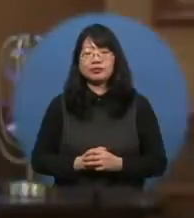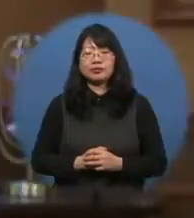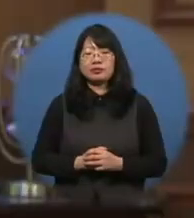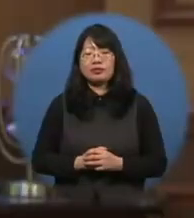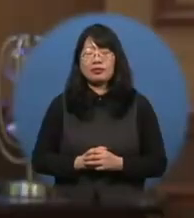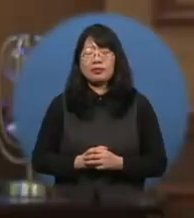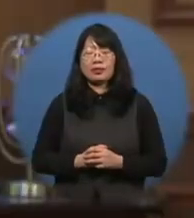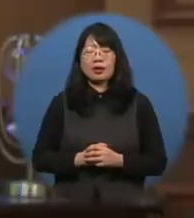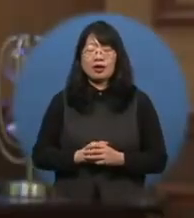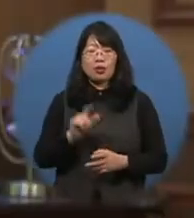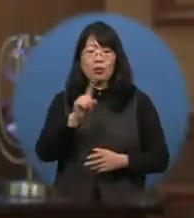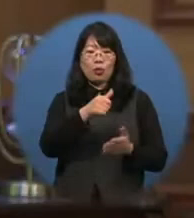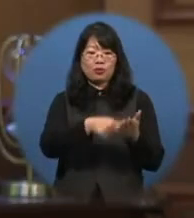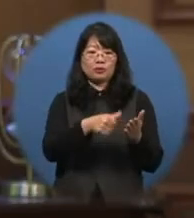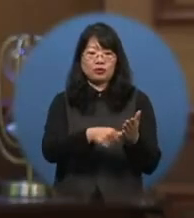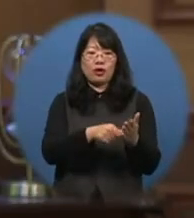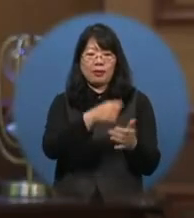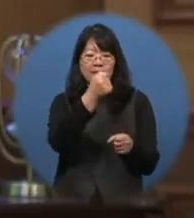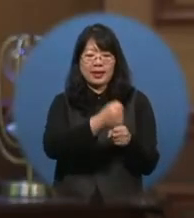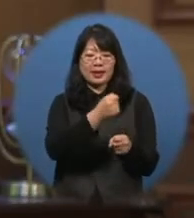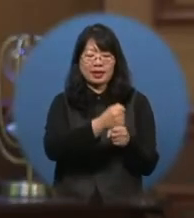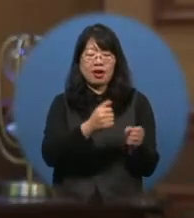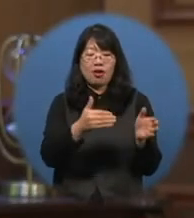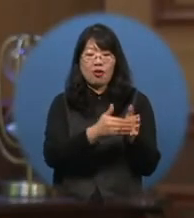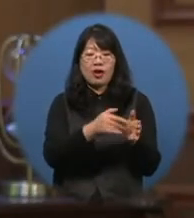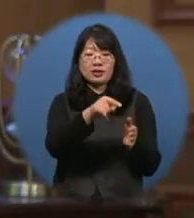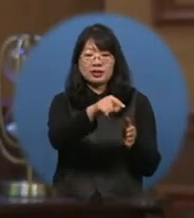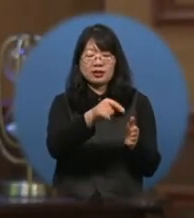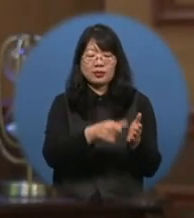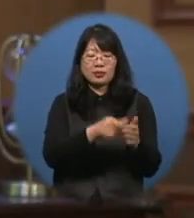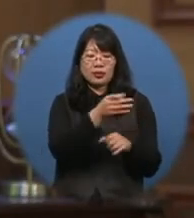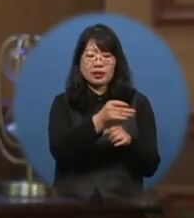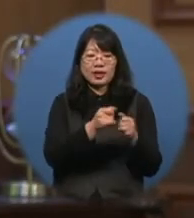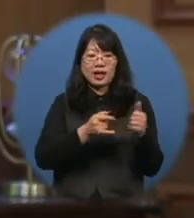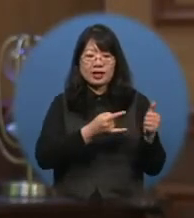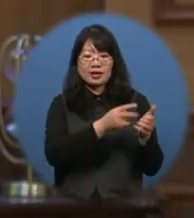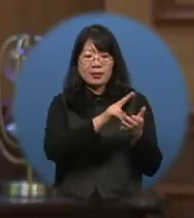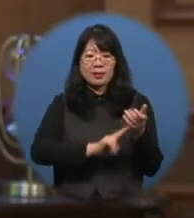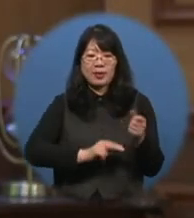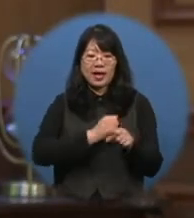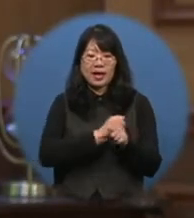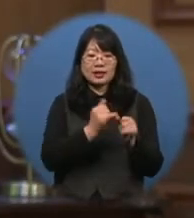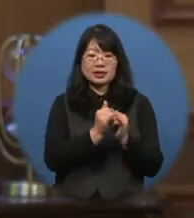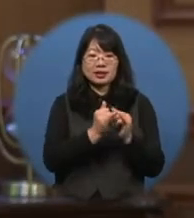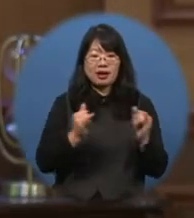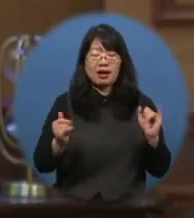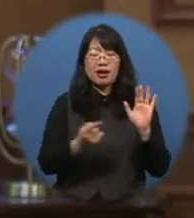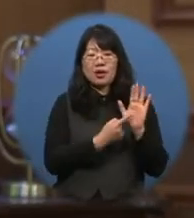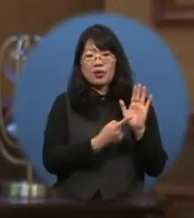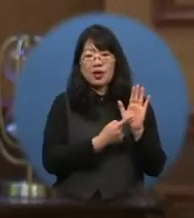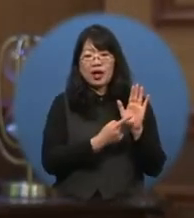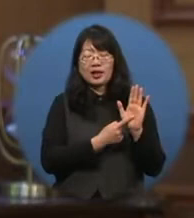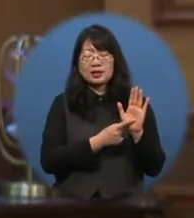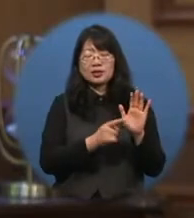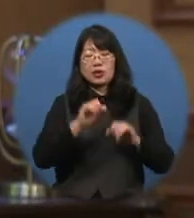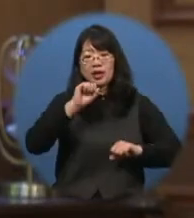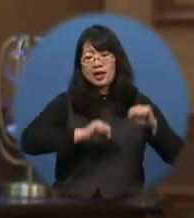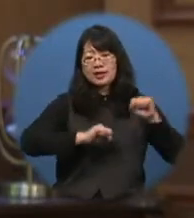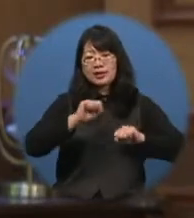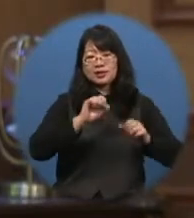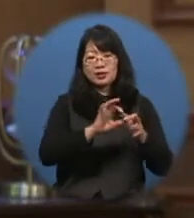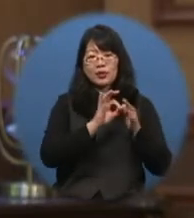근데 이 뭔가 물건을 만들어서 그거를 소비자에게 판매하고자 하는 사람들은 광고라고 하는 행위를